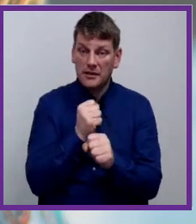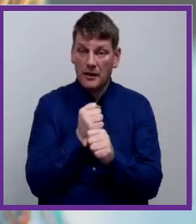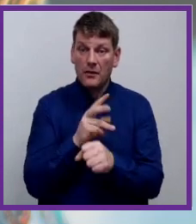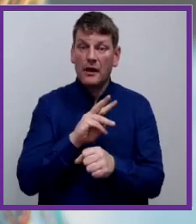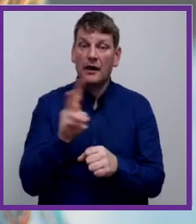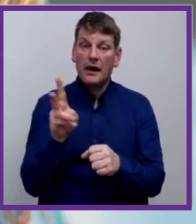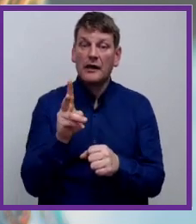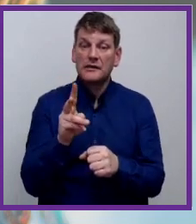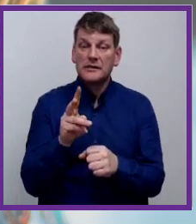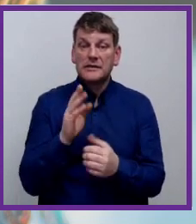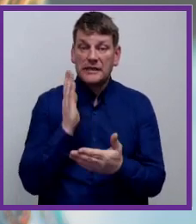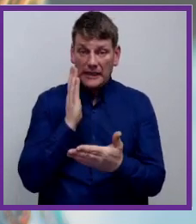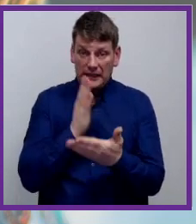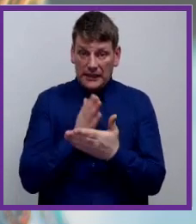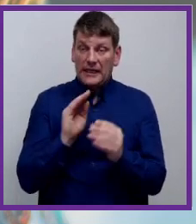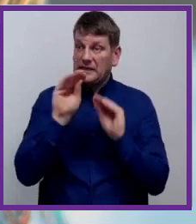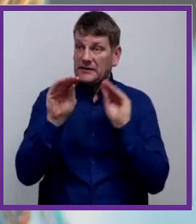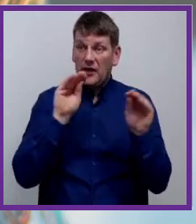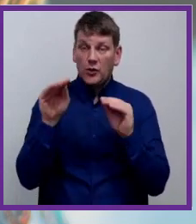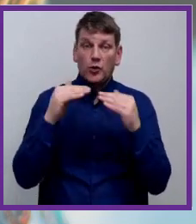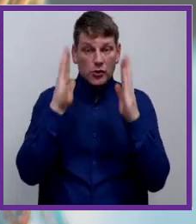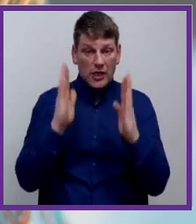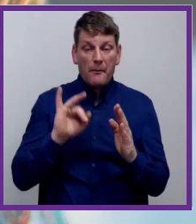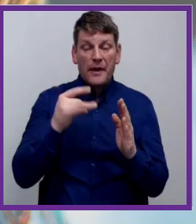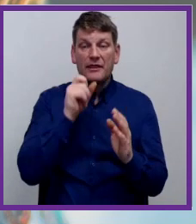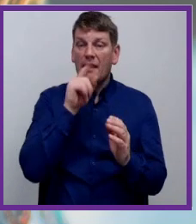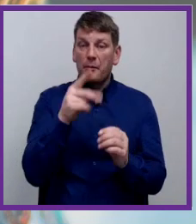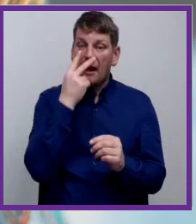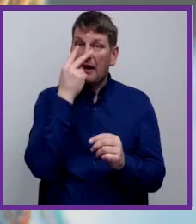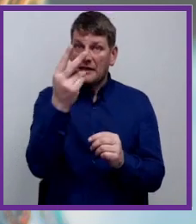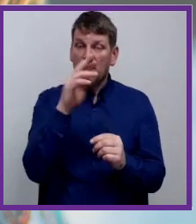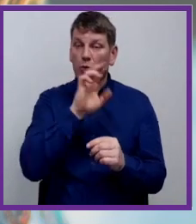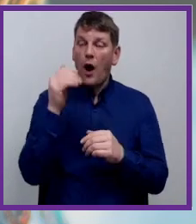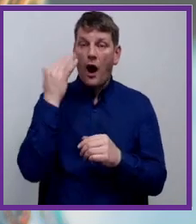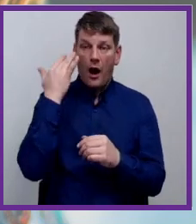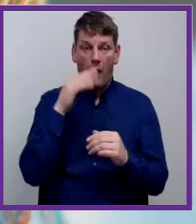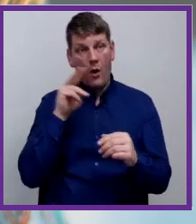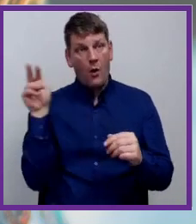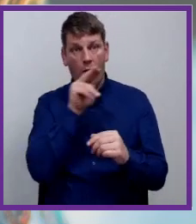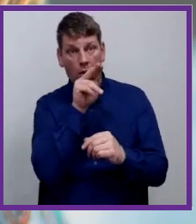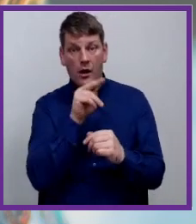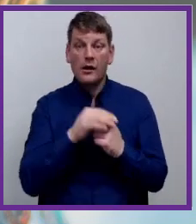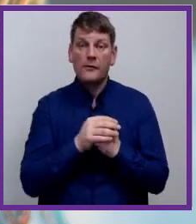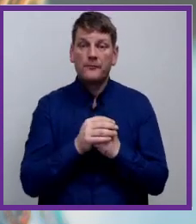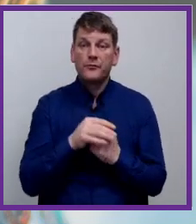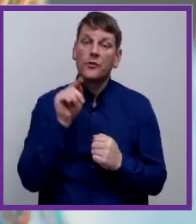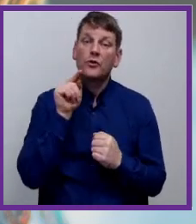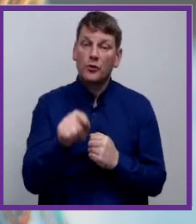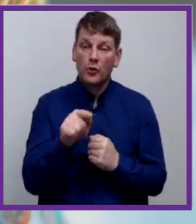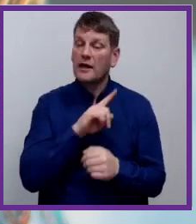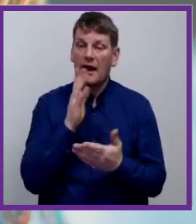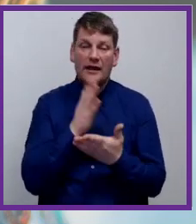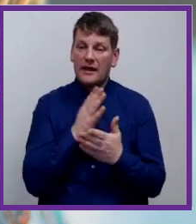tika izvietota uz ēkām, bet nebija redzami no ārpuses, tad tur